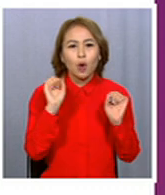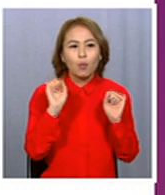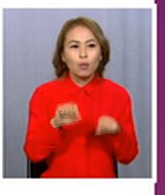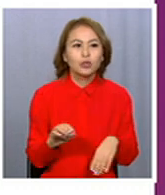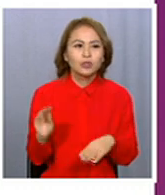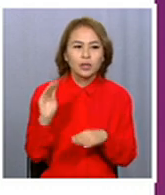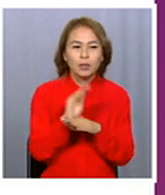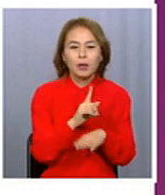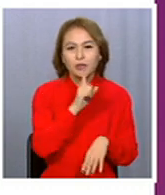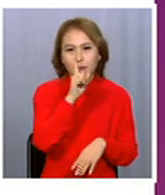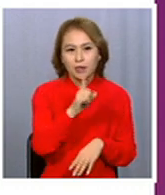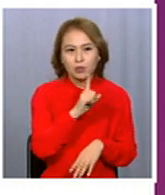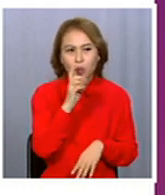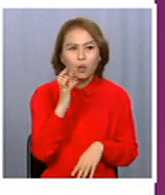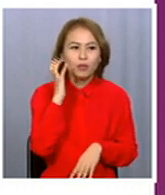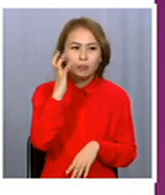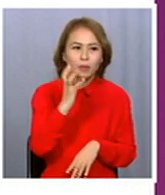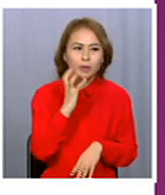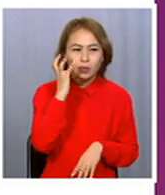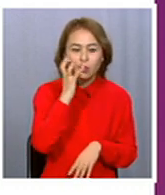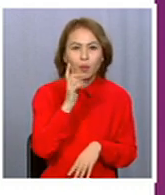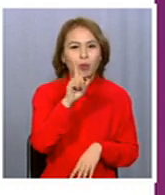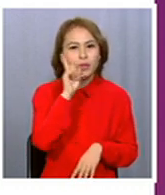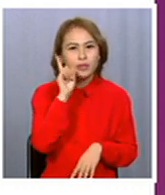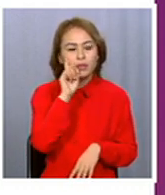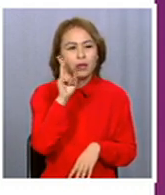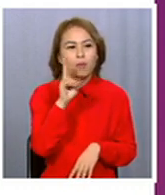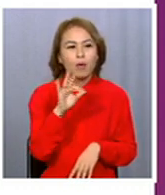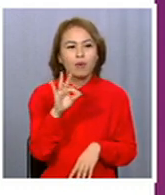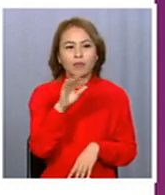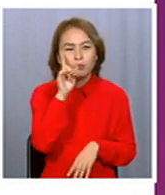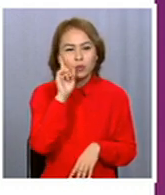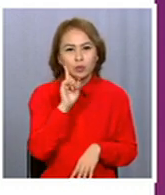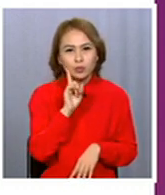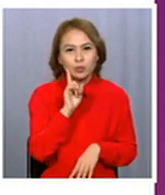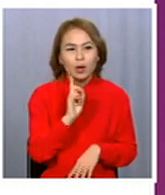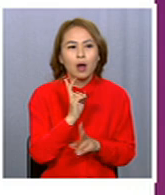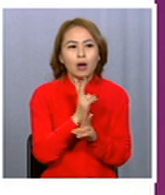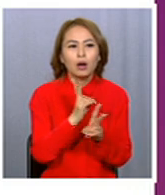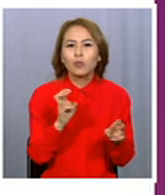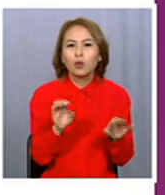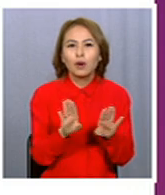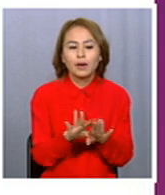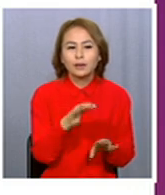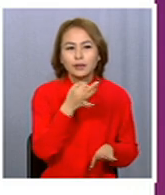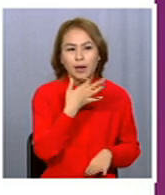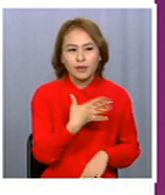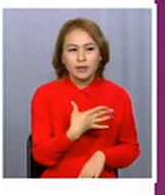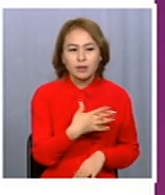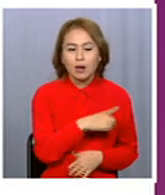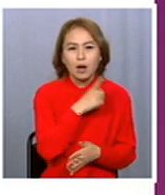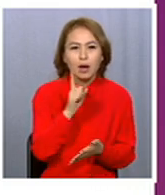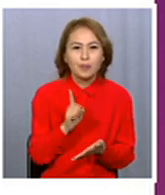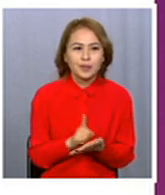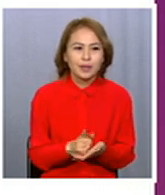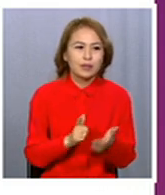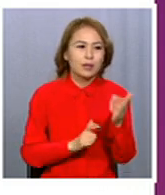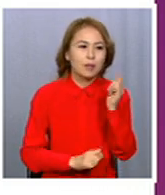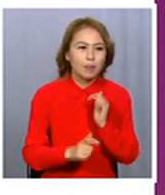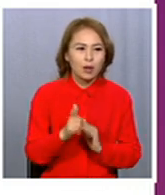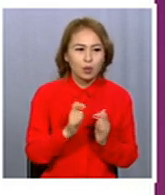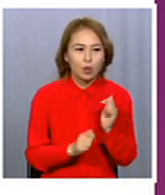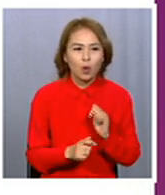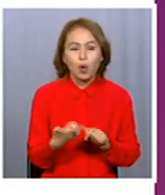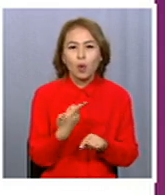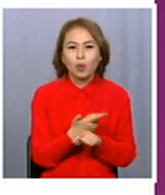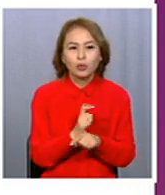Можно добавить морковь, помидоры, зелень по вкусу, Кому как нравится. Обязательно